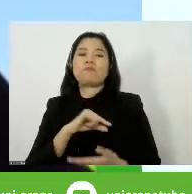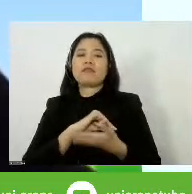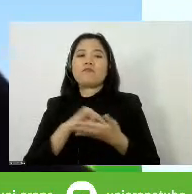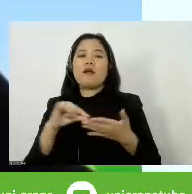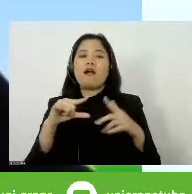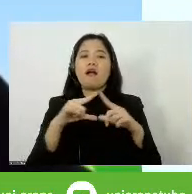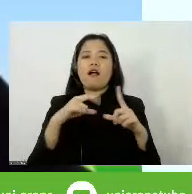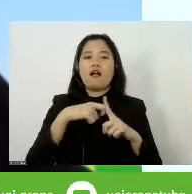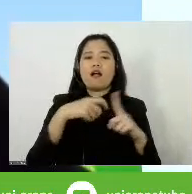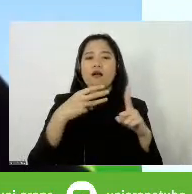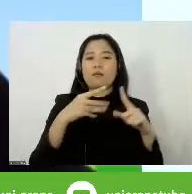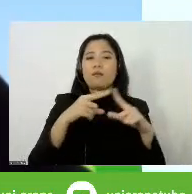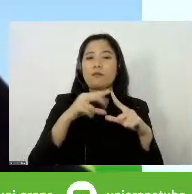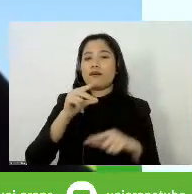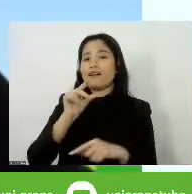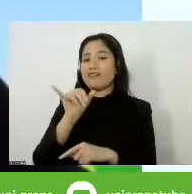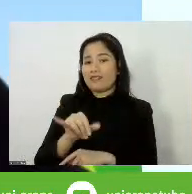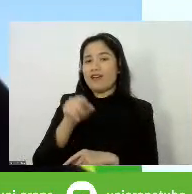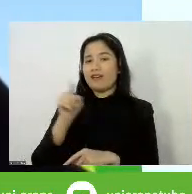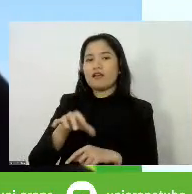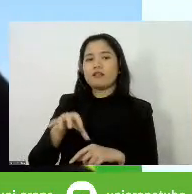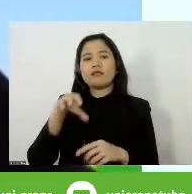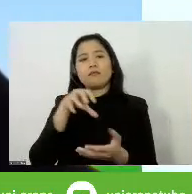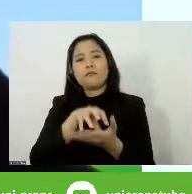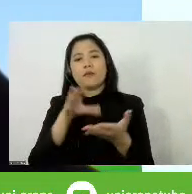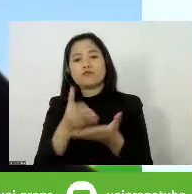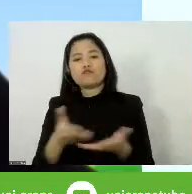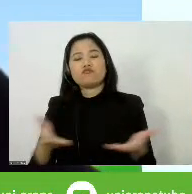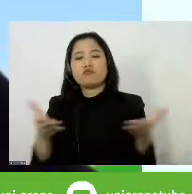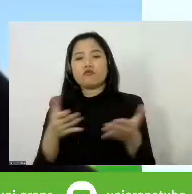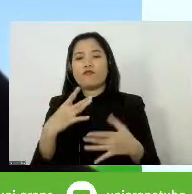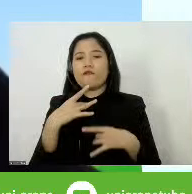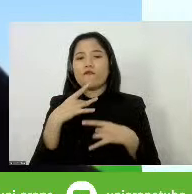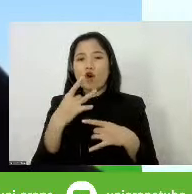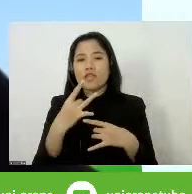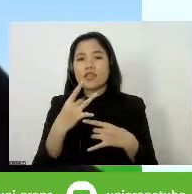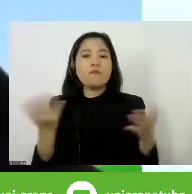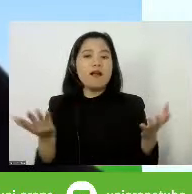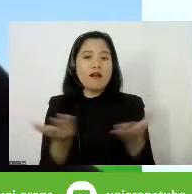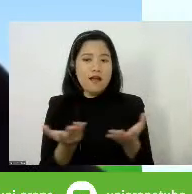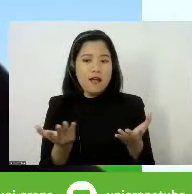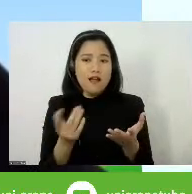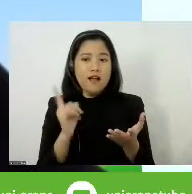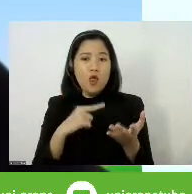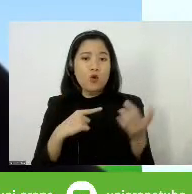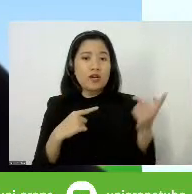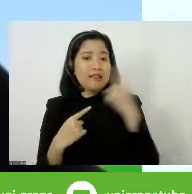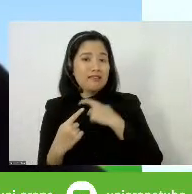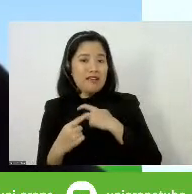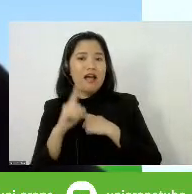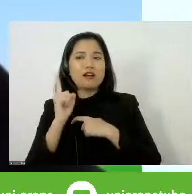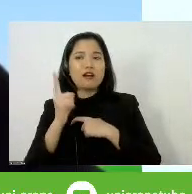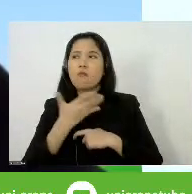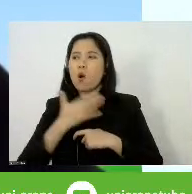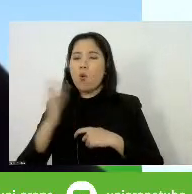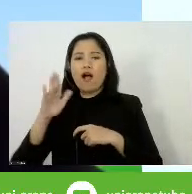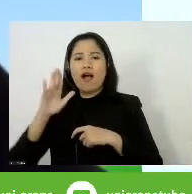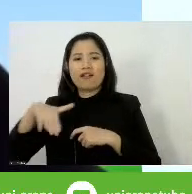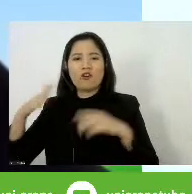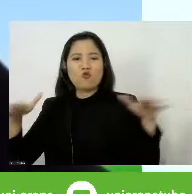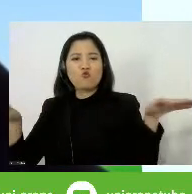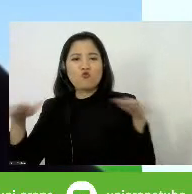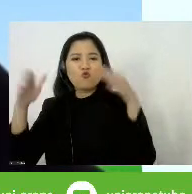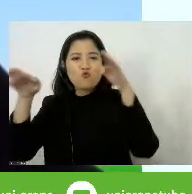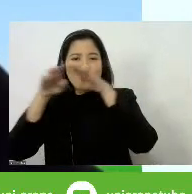Manakah diantara berikut yang menjadi ekosistem favoritmu Ternyata kalau ditanya gede mau jadi anak gunung atau anak